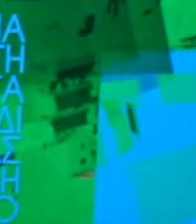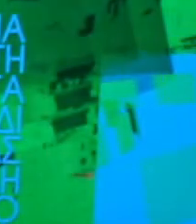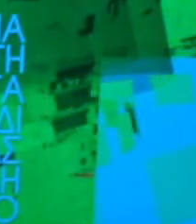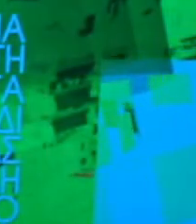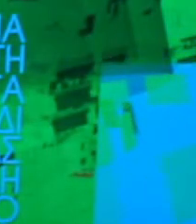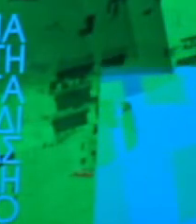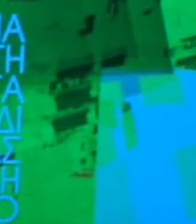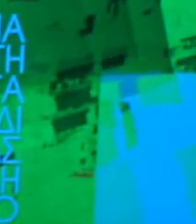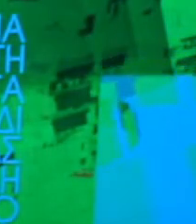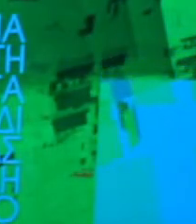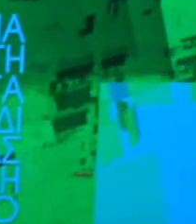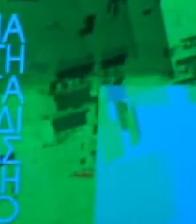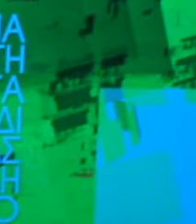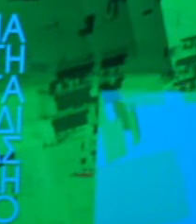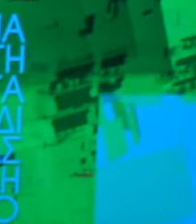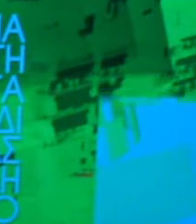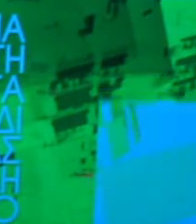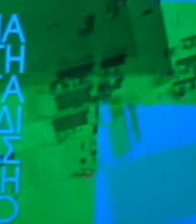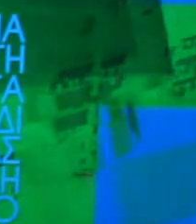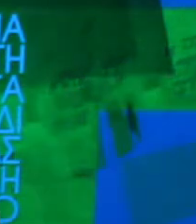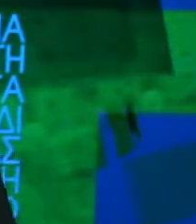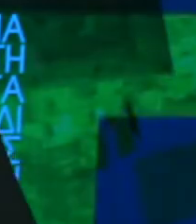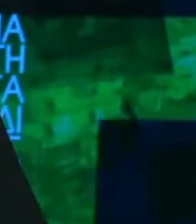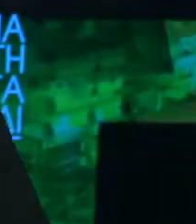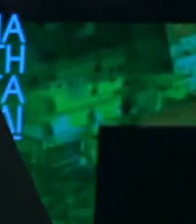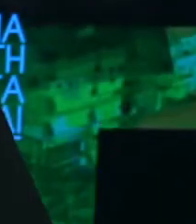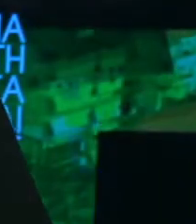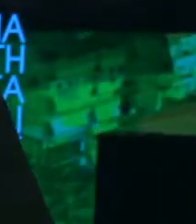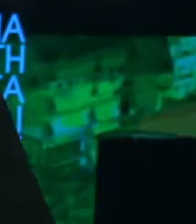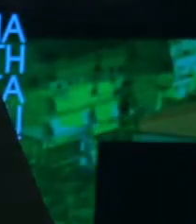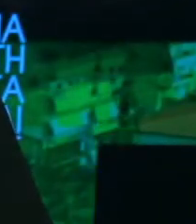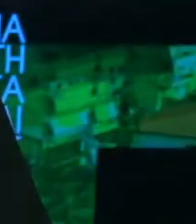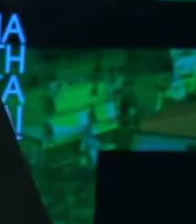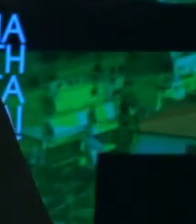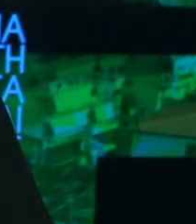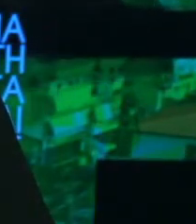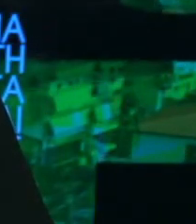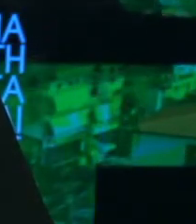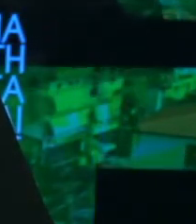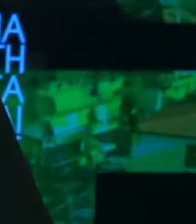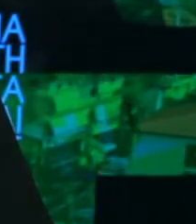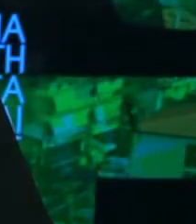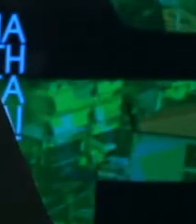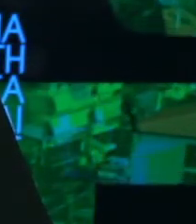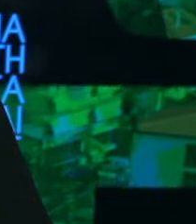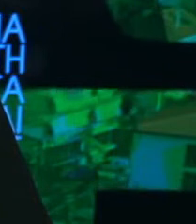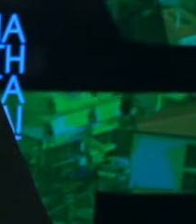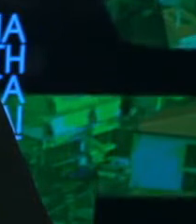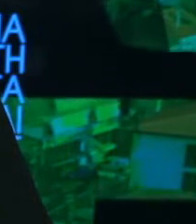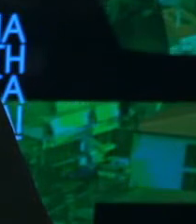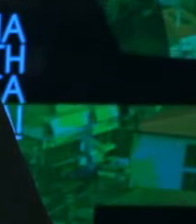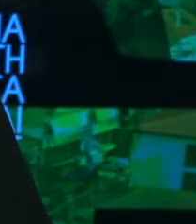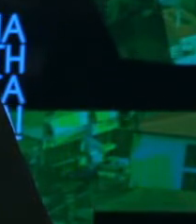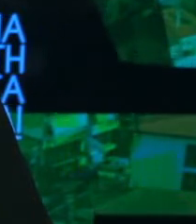Καλησπέρα σας κυρίες και κύριοι. Είμαι η Χρύσα Κοσμίδου και αμέσως τώρα ξεκινάει το κεντρικό δελτίο ειδήσεων από το Δίκτυο 1. Πάμε να συνδεθούμε με τον Αντιπεριφερειάρχη Αγροτικής